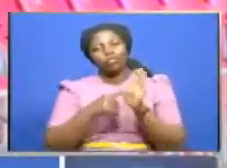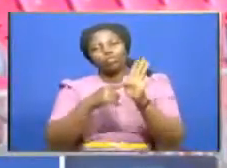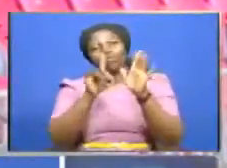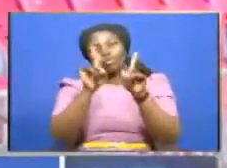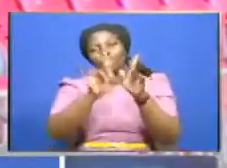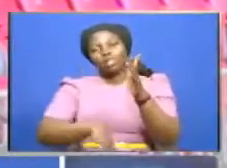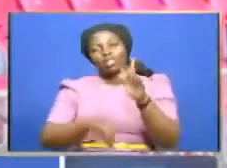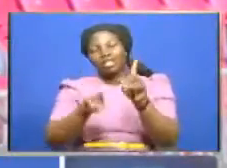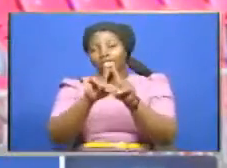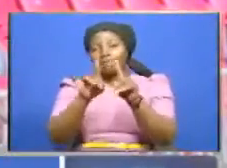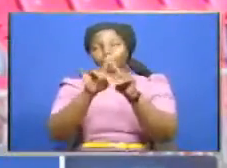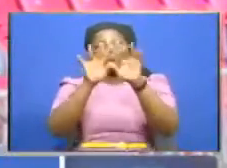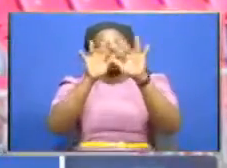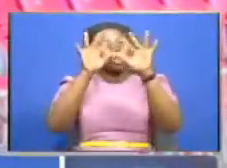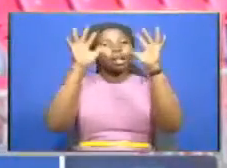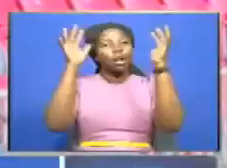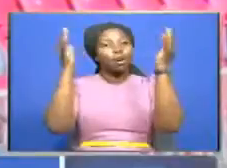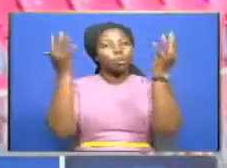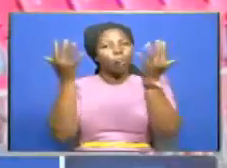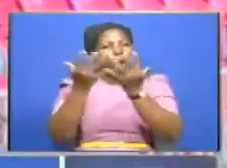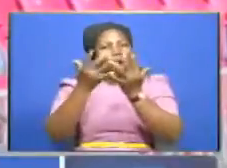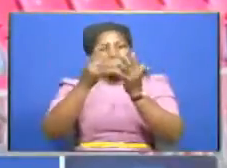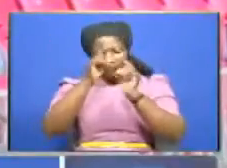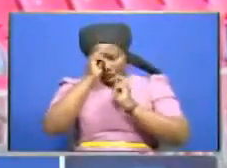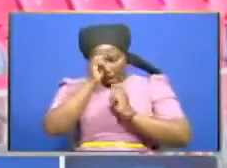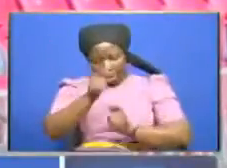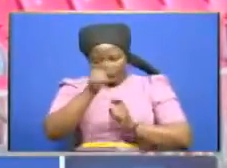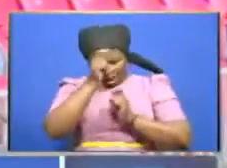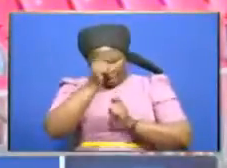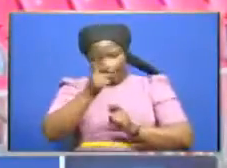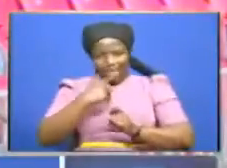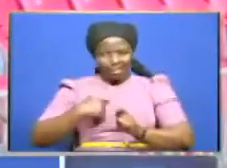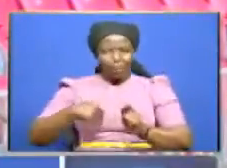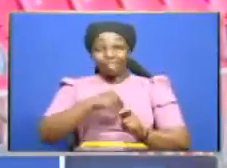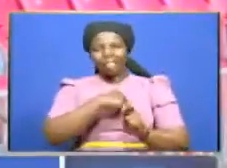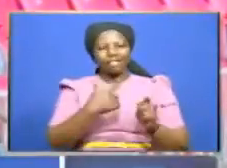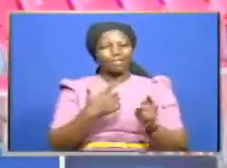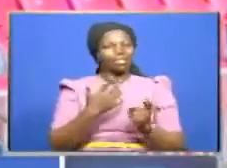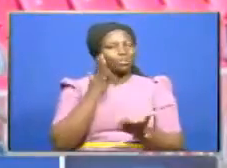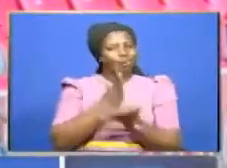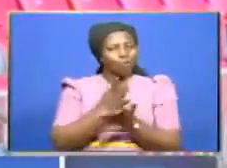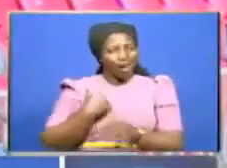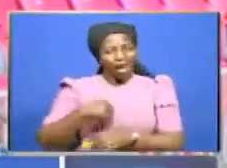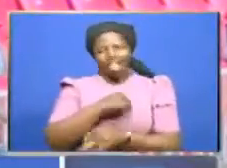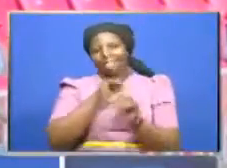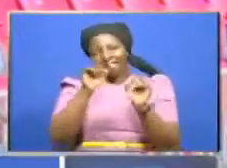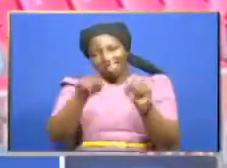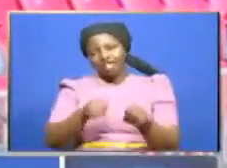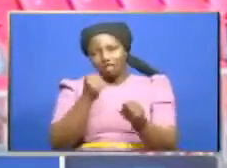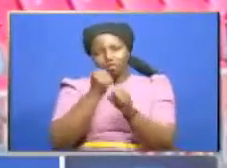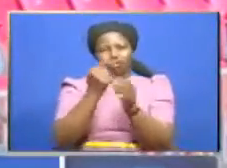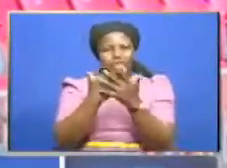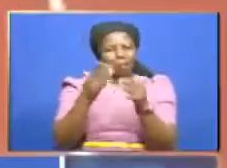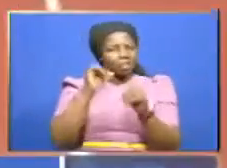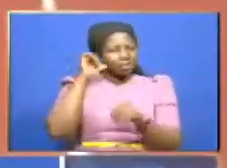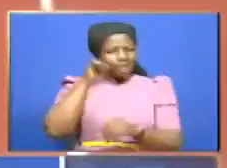wanatupatia hiyo heshima ya kwamba tunaweza kufanya kazi ambaye inaonekana ni